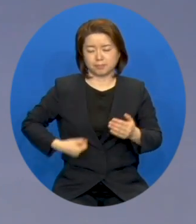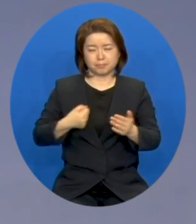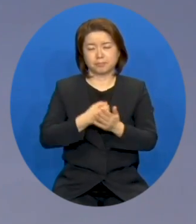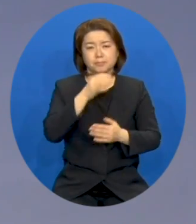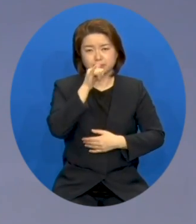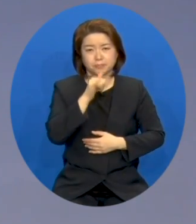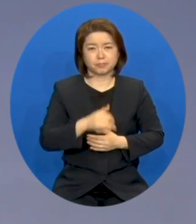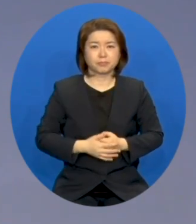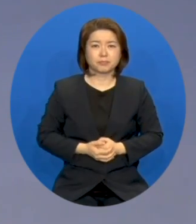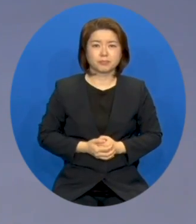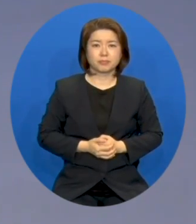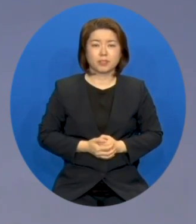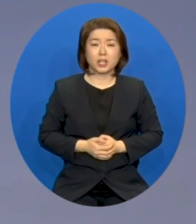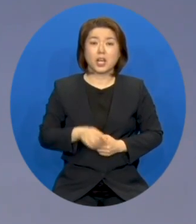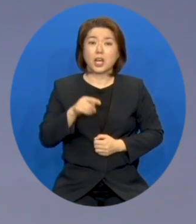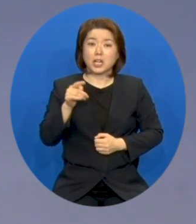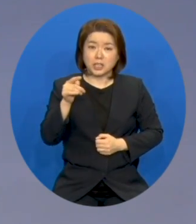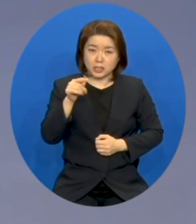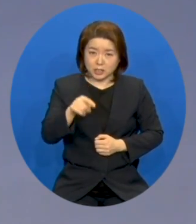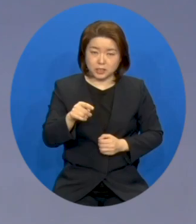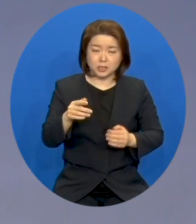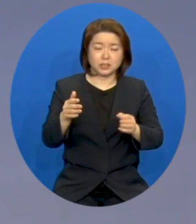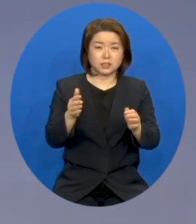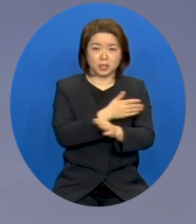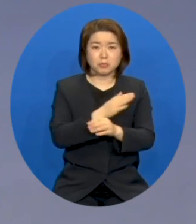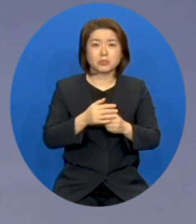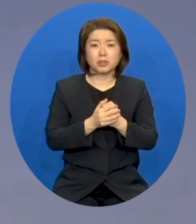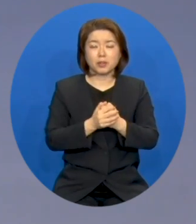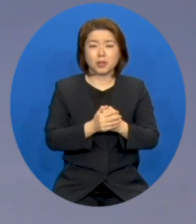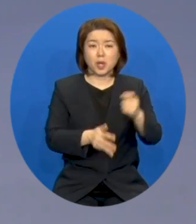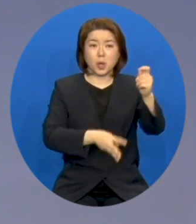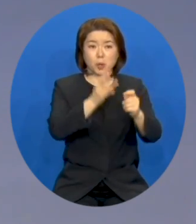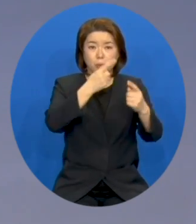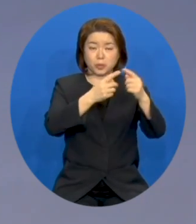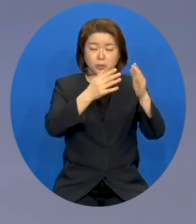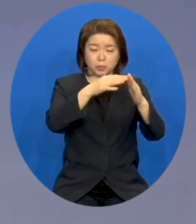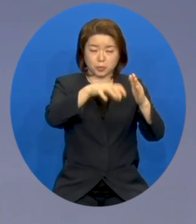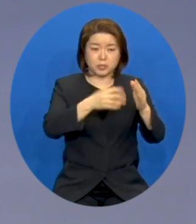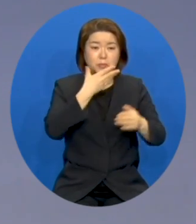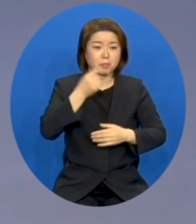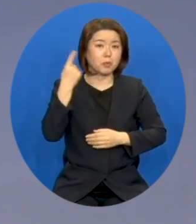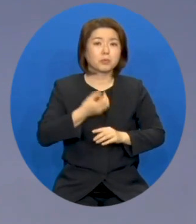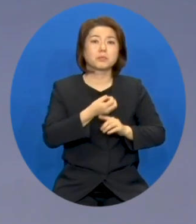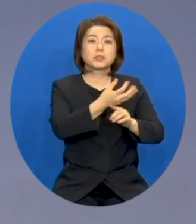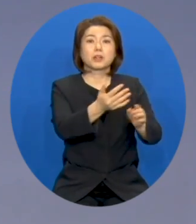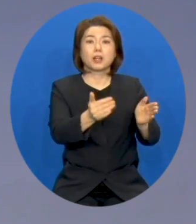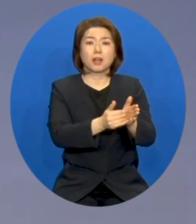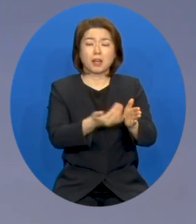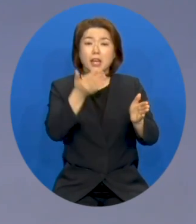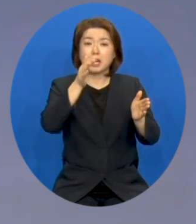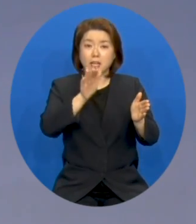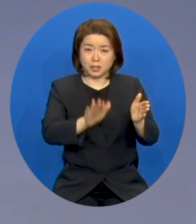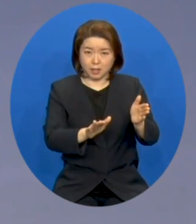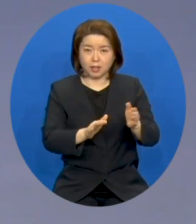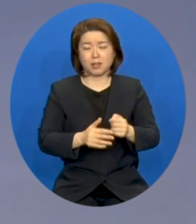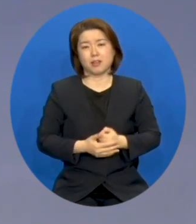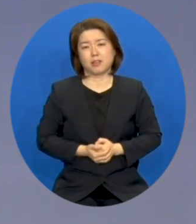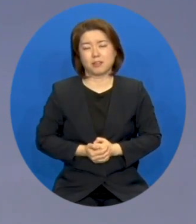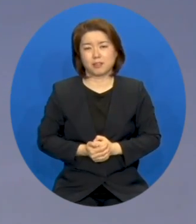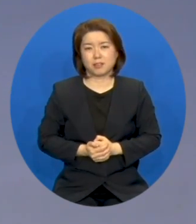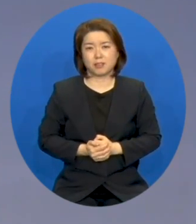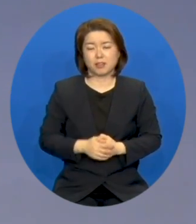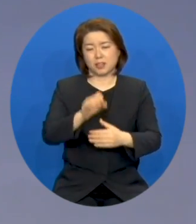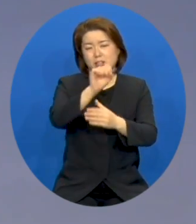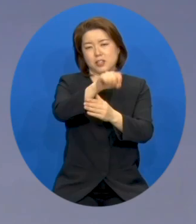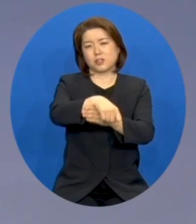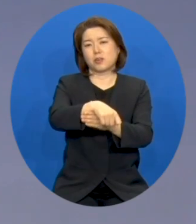작정하였다고. 그래서 고린도에서 복음을 전하기 시작을 한 겁니다. 그런데